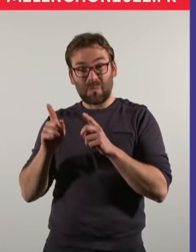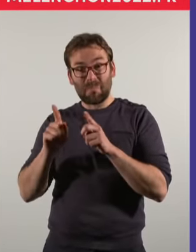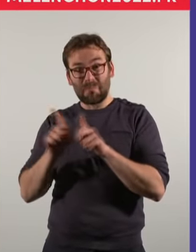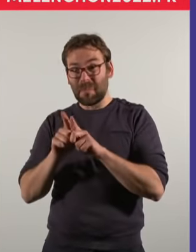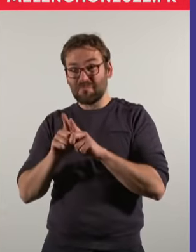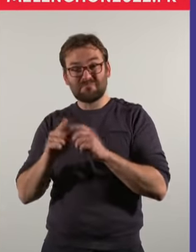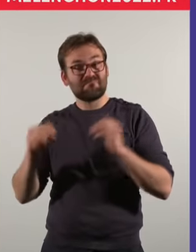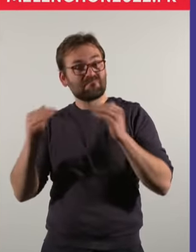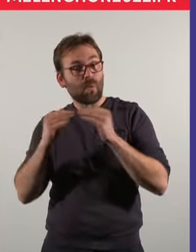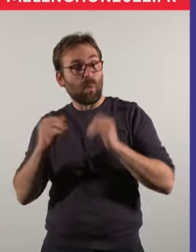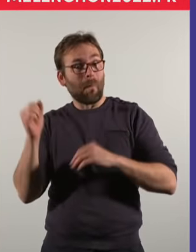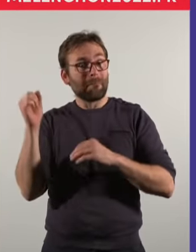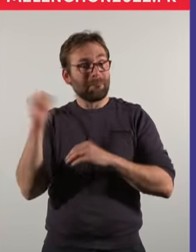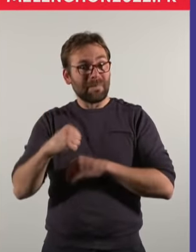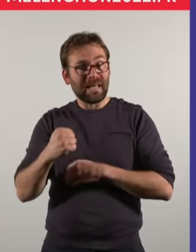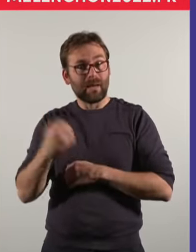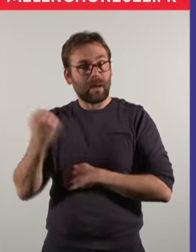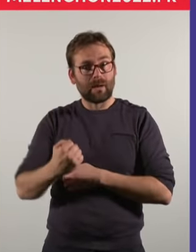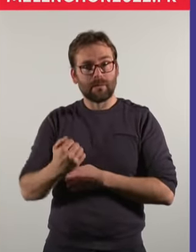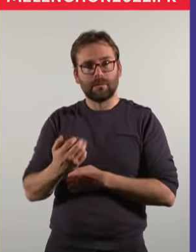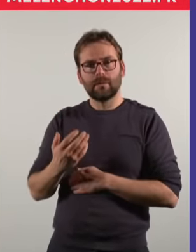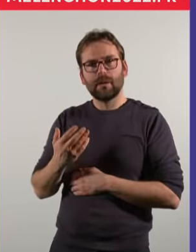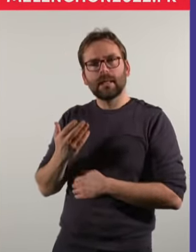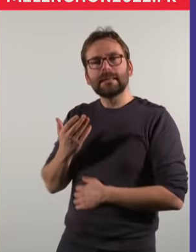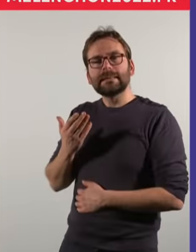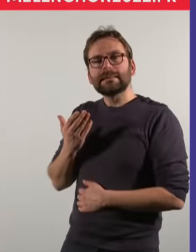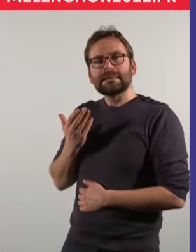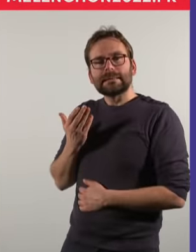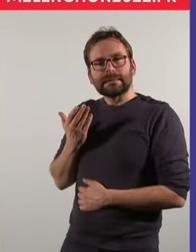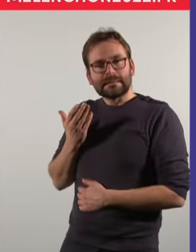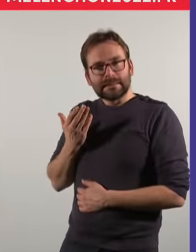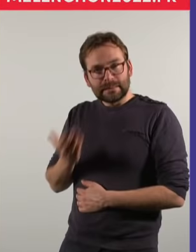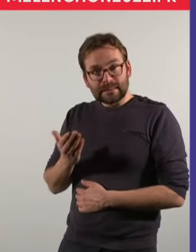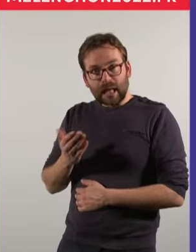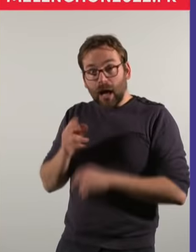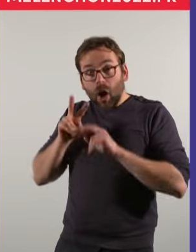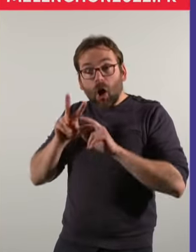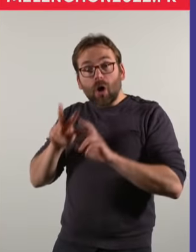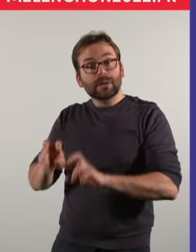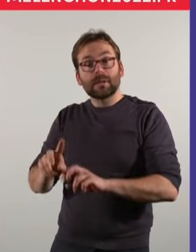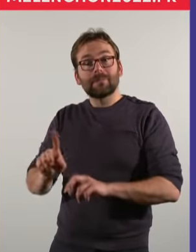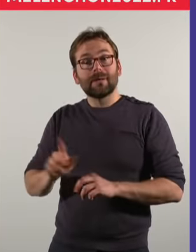plus. Mais celle-là, mesdames, messieurs, mais celle-là, on ne les recherche pas.